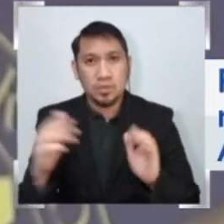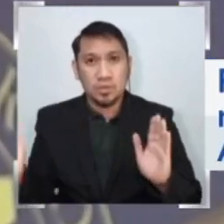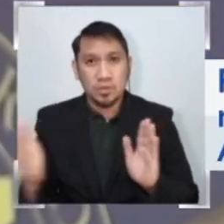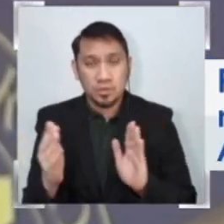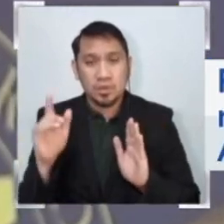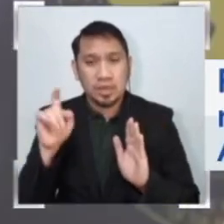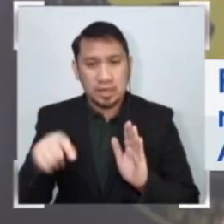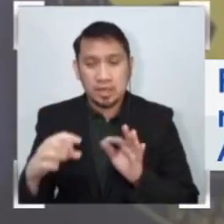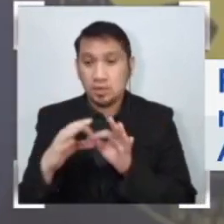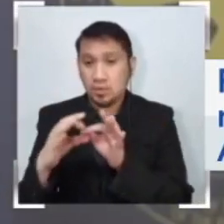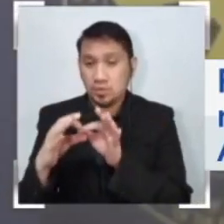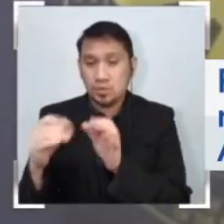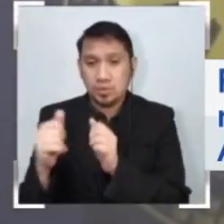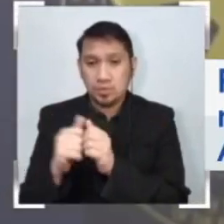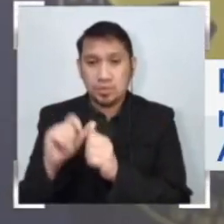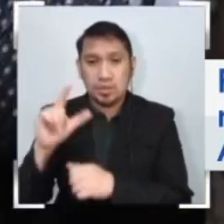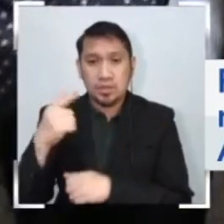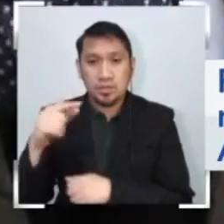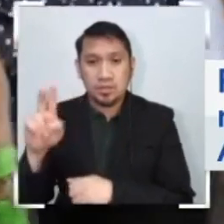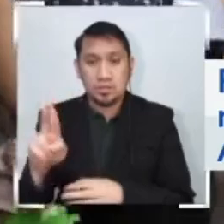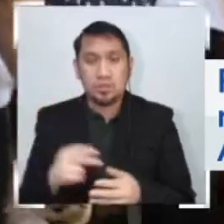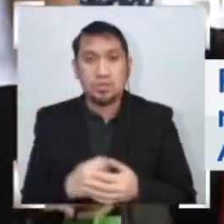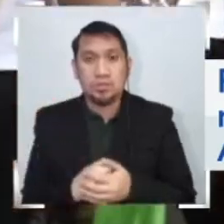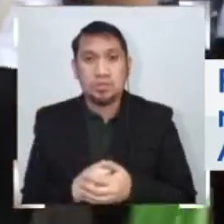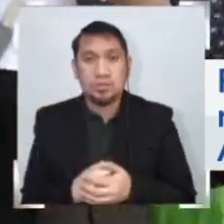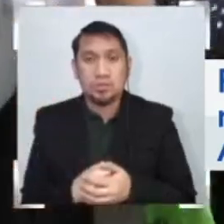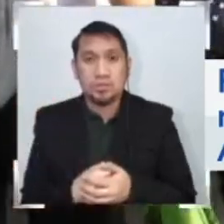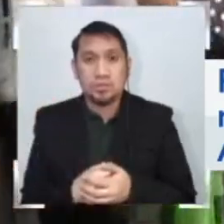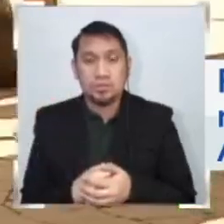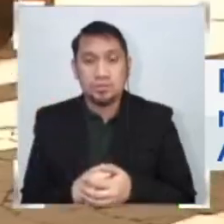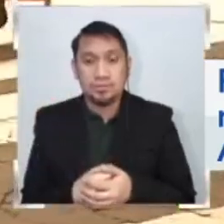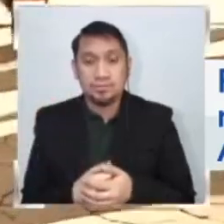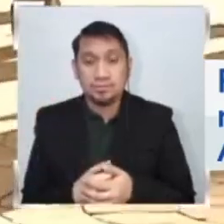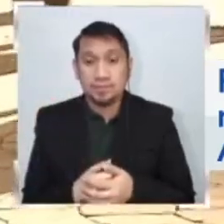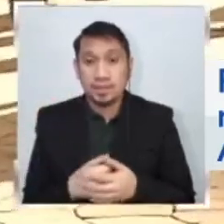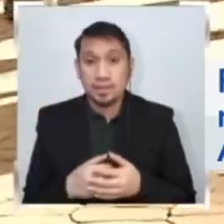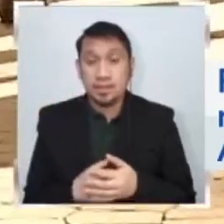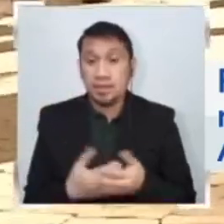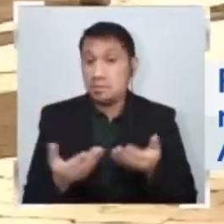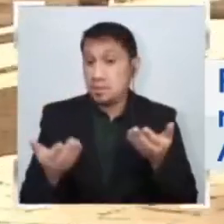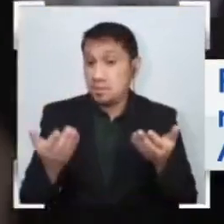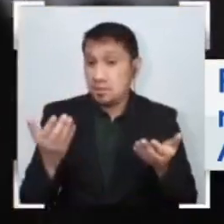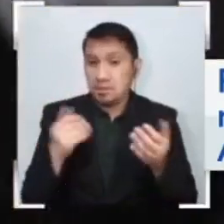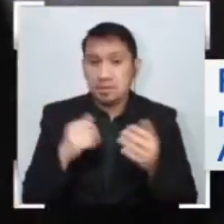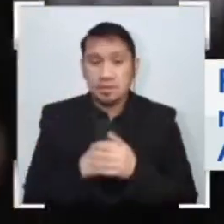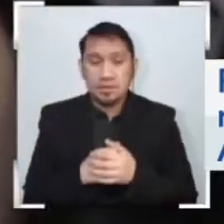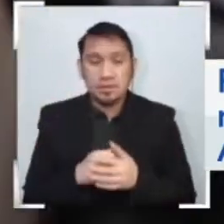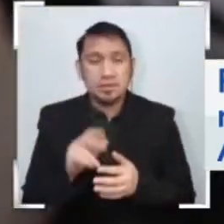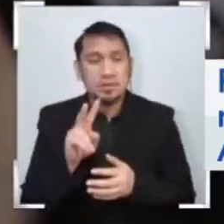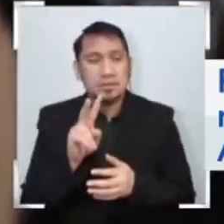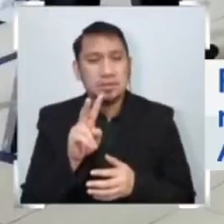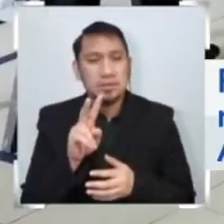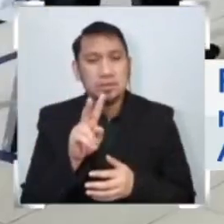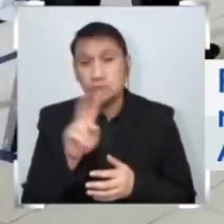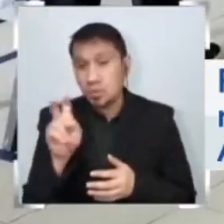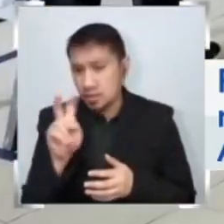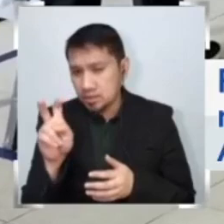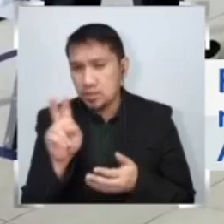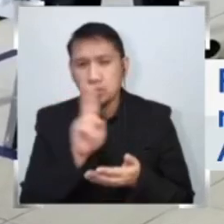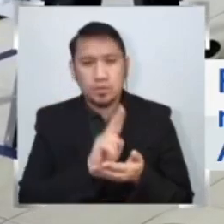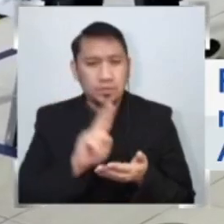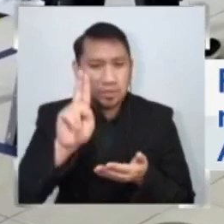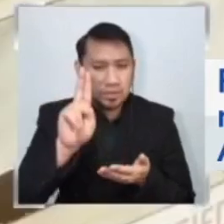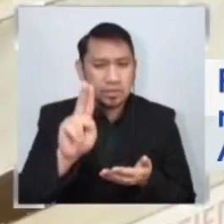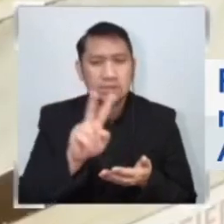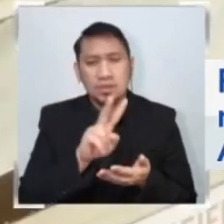your local government. The more in Alert Level 1. Dagdag pa ni De Vera, tinatayang lampas 200 state colleges at universities ang babalik na